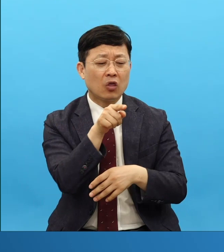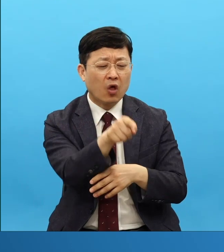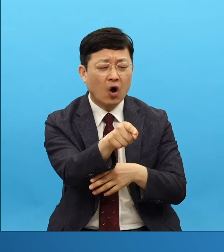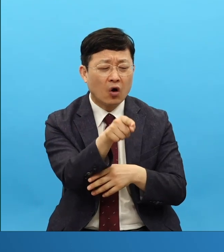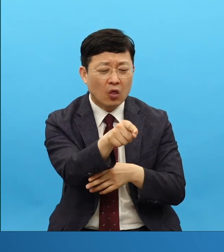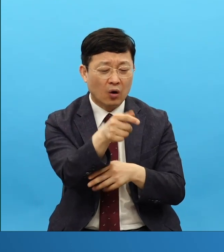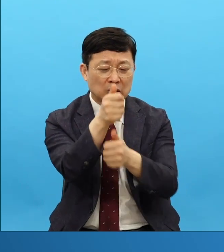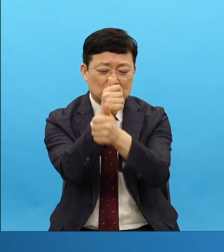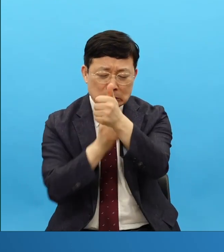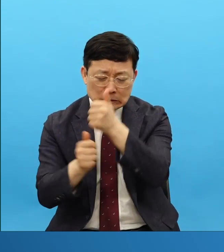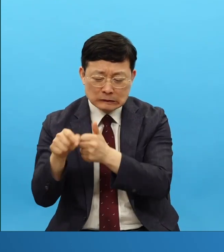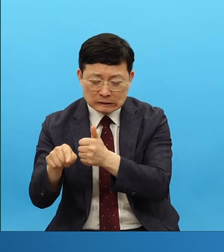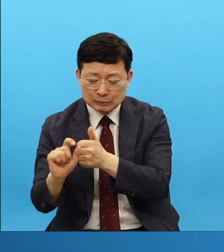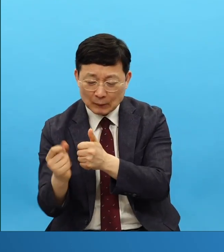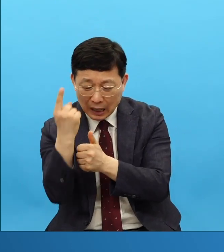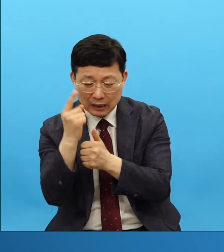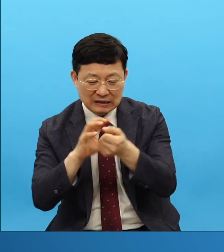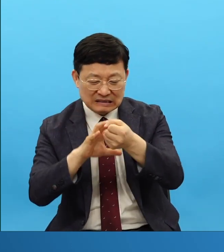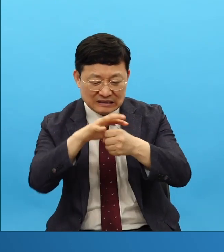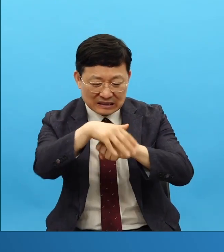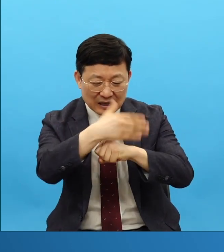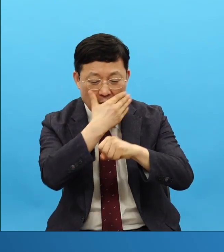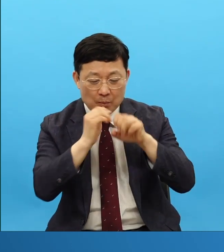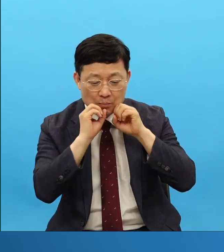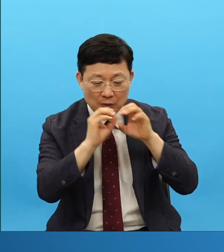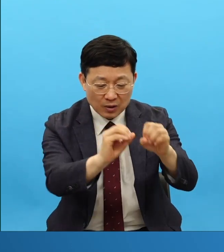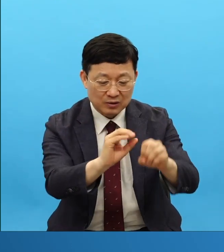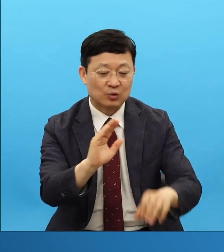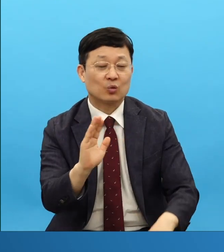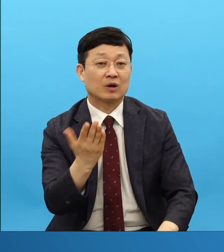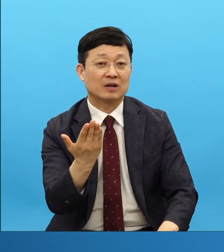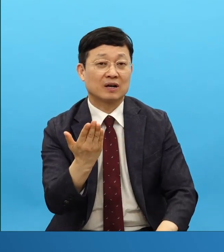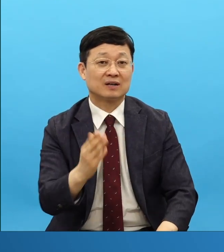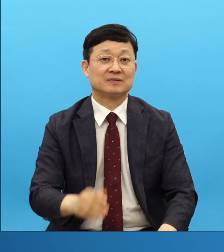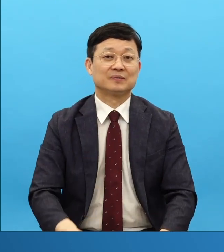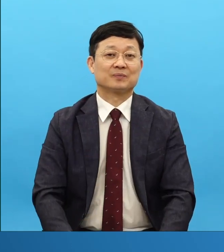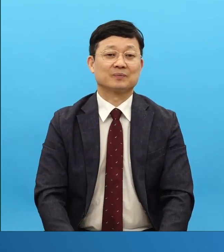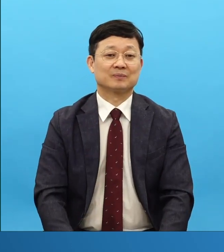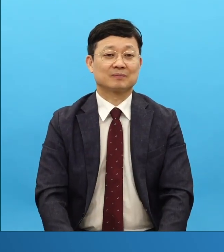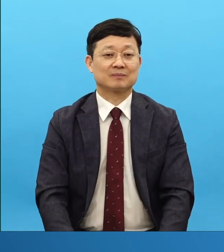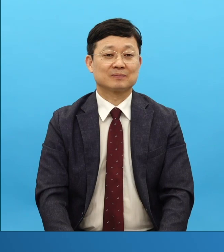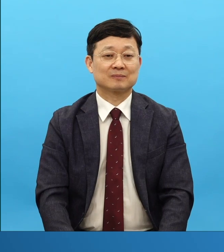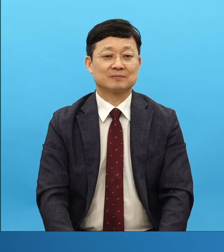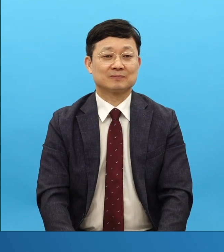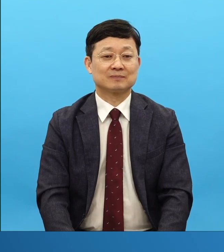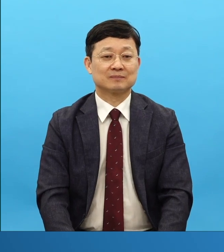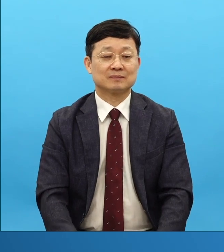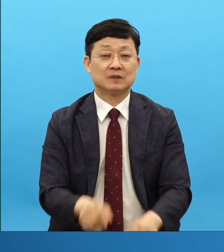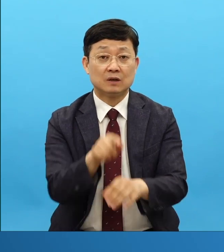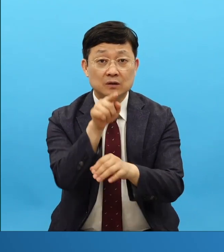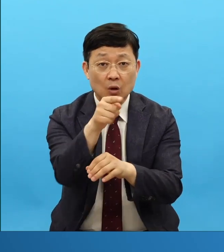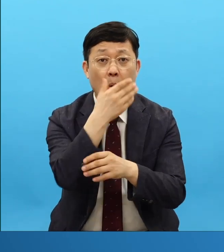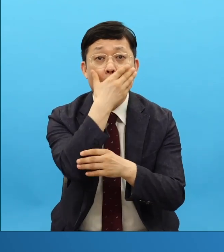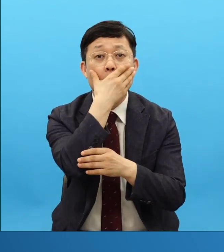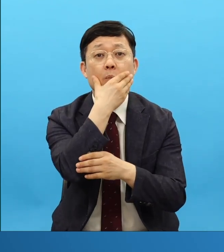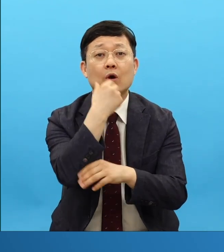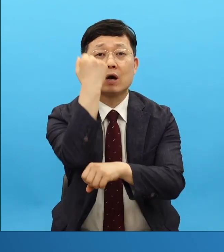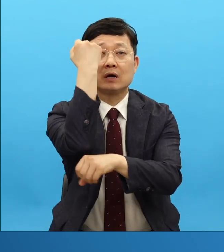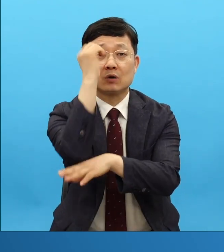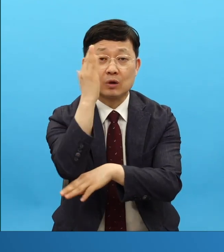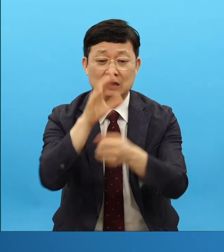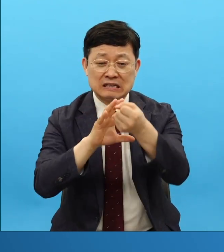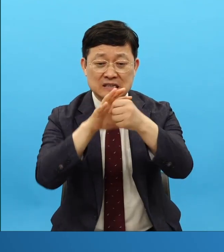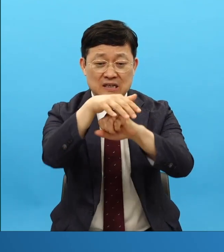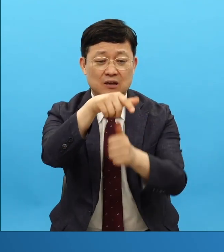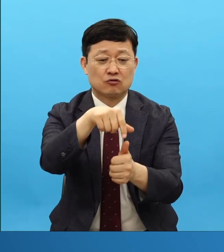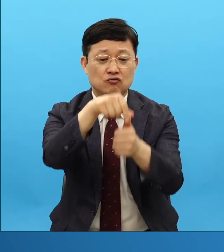말미암아 열방이 복을 받게 될 거다. From the beginning, when God calls Abraham, He says, "Through you, through your seed, the nations 네가 will be 복의 blessed." 근원이 되어서 전 세계를